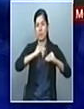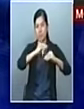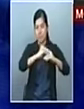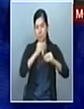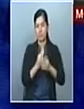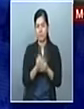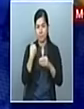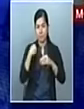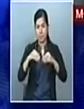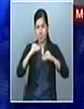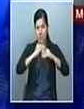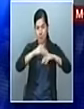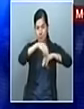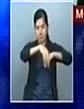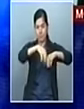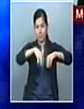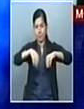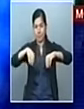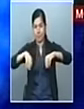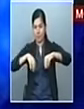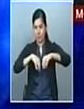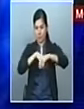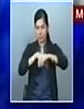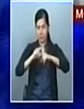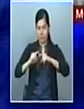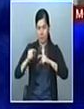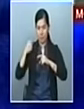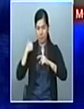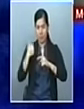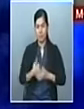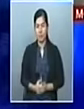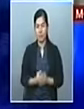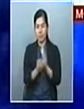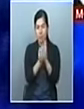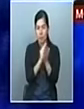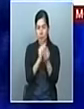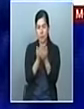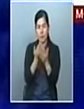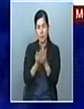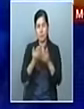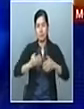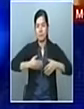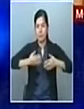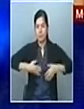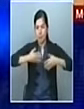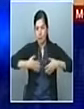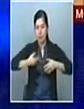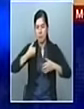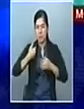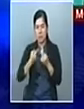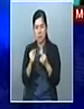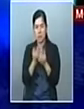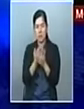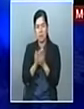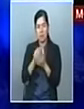ยายสาขาค่อนข้างจะเยอะนะครับทำให้ต้องมีการบันทึกค่าเสื่อมในค่อนข้างจะเร็วนิดนึงนะครับก็ทำให้รายได้เนี่ยเข้ามาก็จริงแต่ว่ากำไรเนี่ยยังไม่ออกมาเท่าไหร่นักนะ